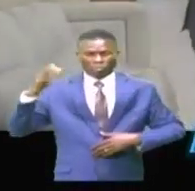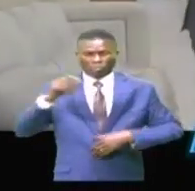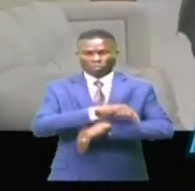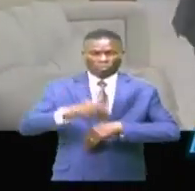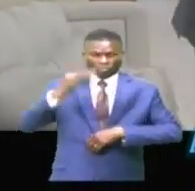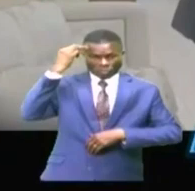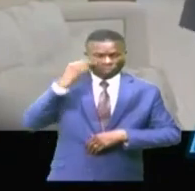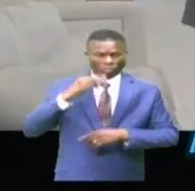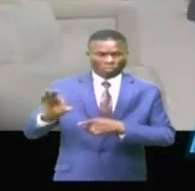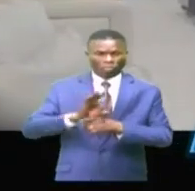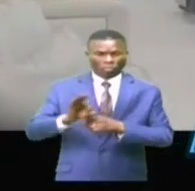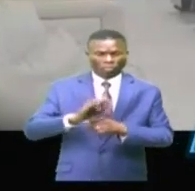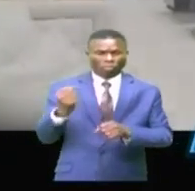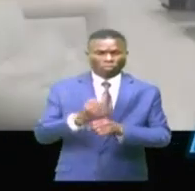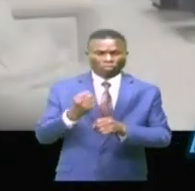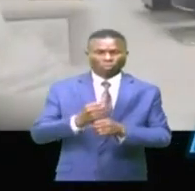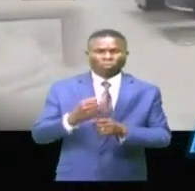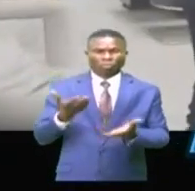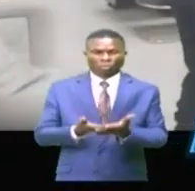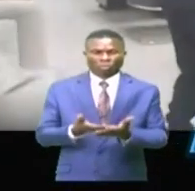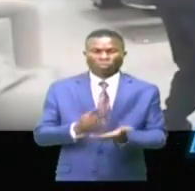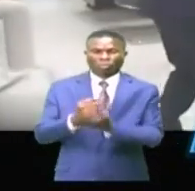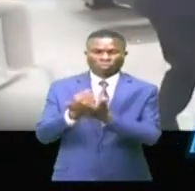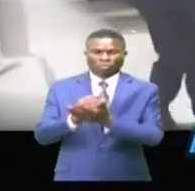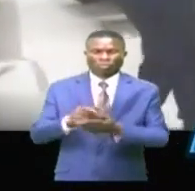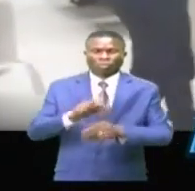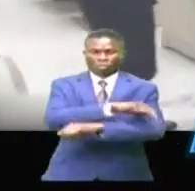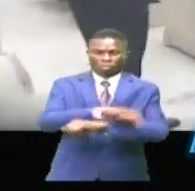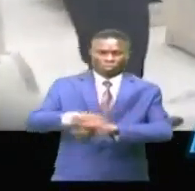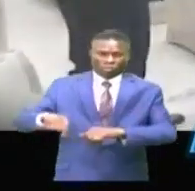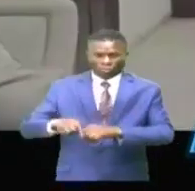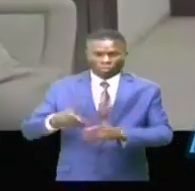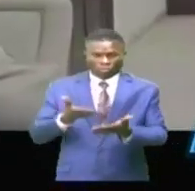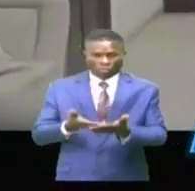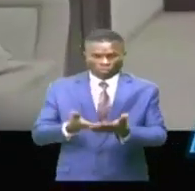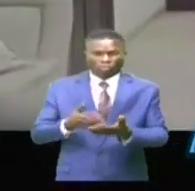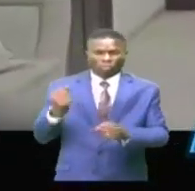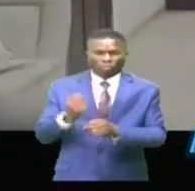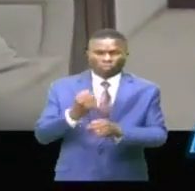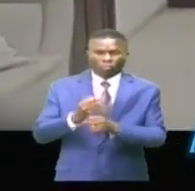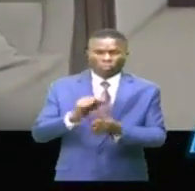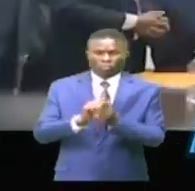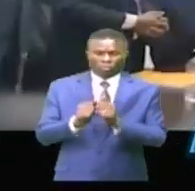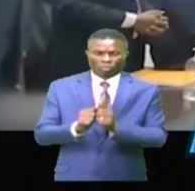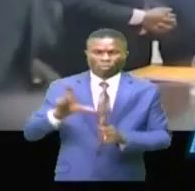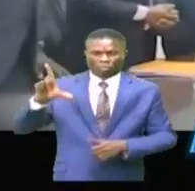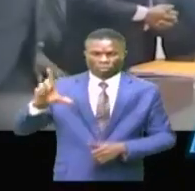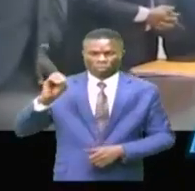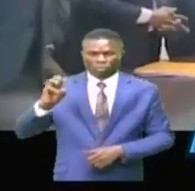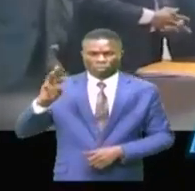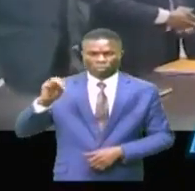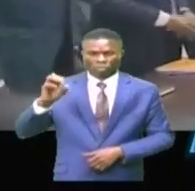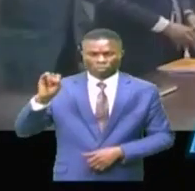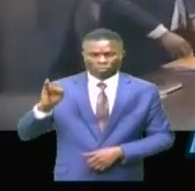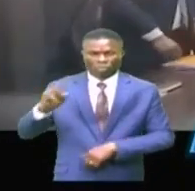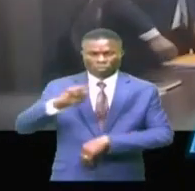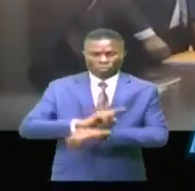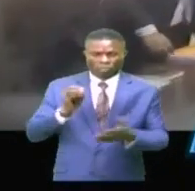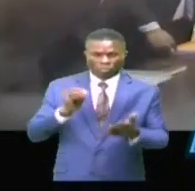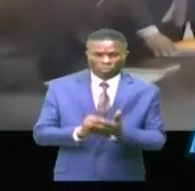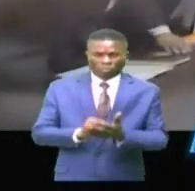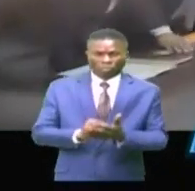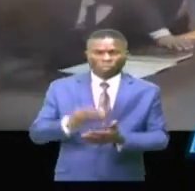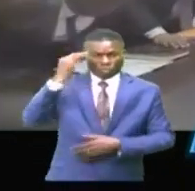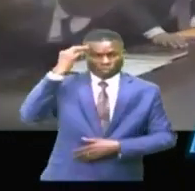la Formation professionnelle et métiers pour servir des sièges administratifs au cadre aux agents de Lomi au cours de la même journée la